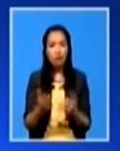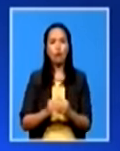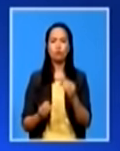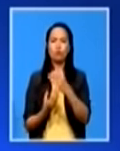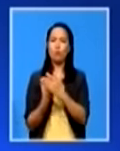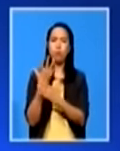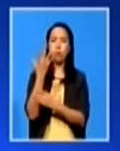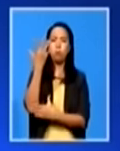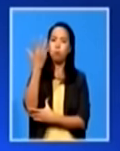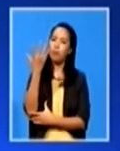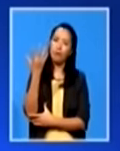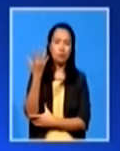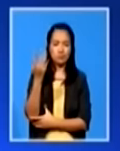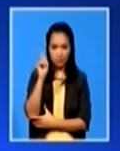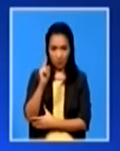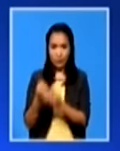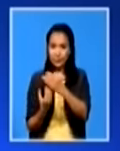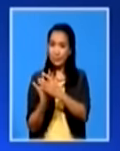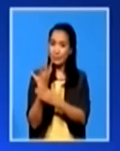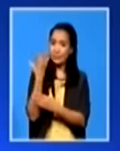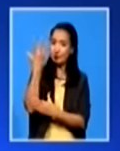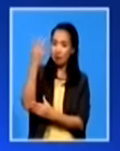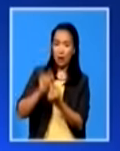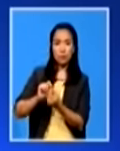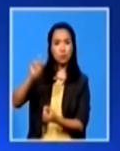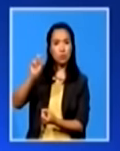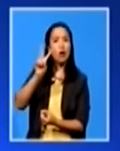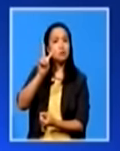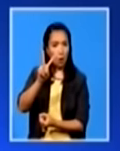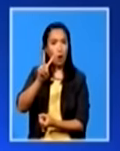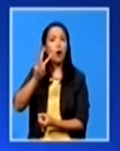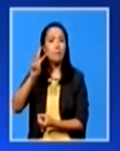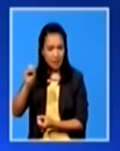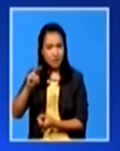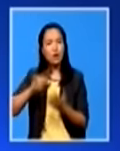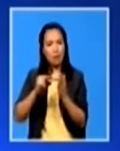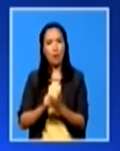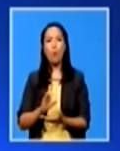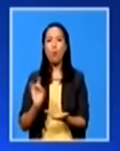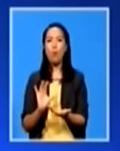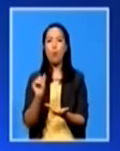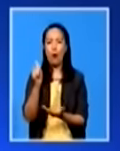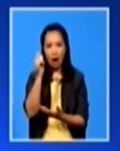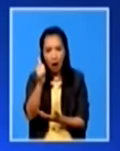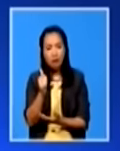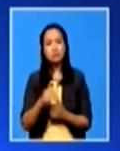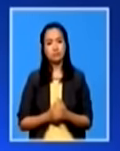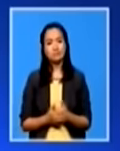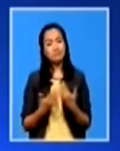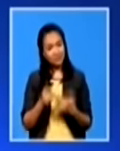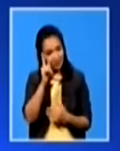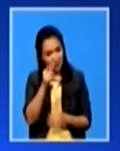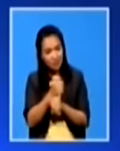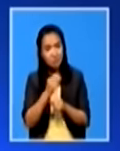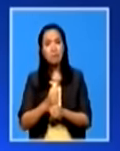บโตรอดได้จะต้องมีความสูงไม่ต่ำกว่า2เมตรนะครับเพราะนั้นในระหว่างนี้ขอให้มีการทำฝาย